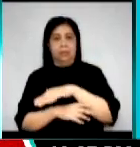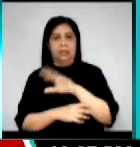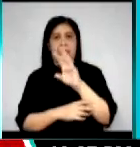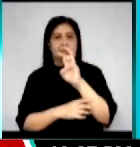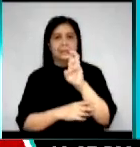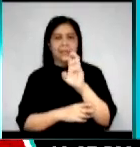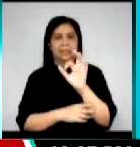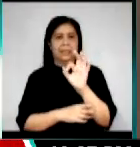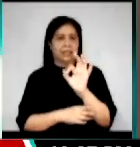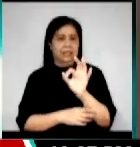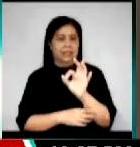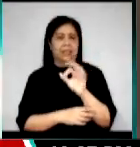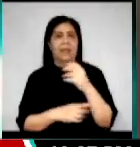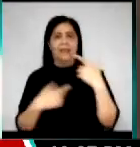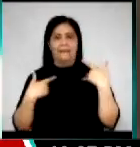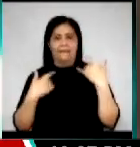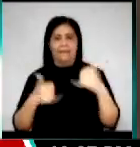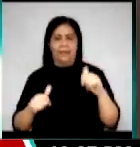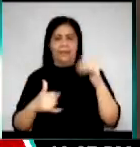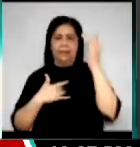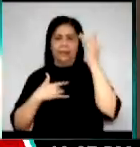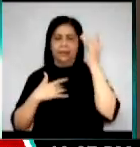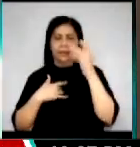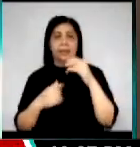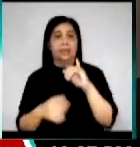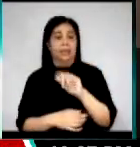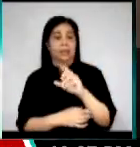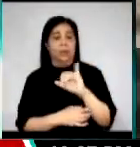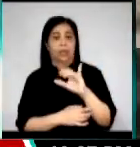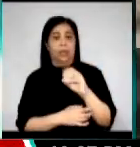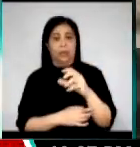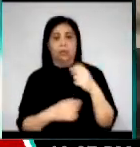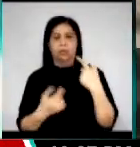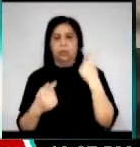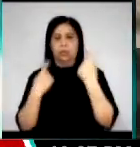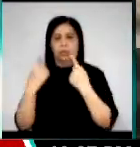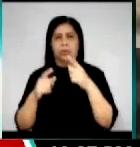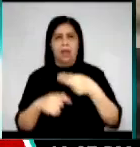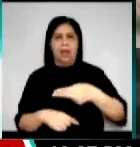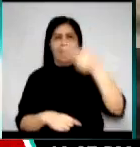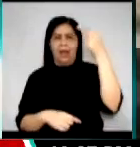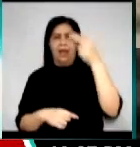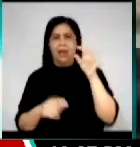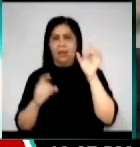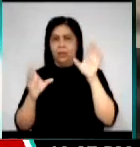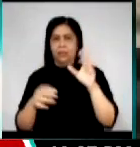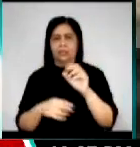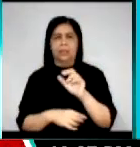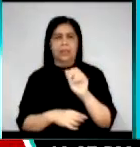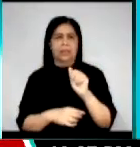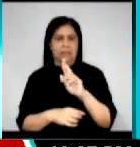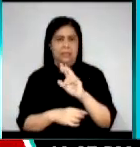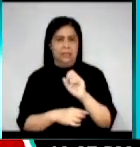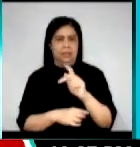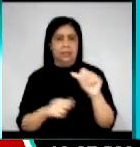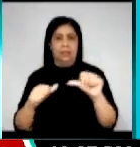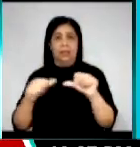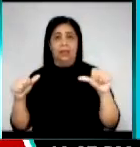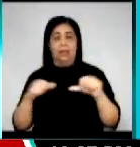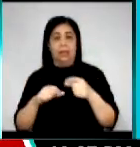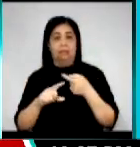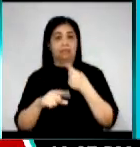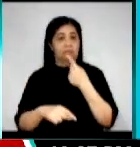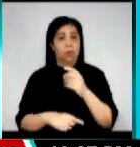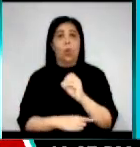ang active cases. Ang Iloilo City, itinuturing ng high-risk area ng Okta Research Group. Matapos makitaan